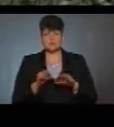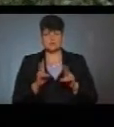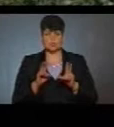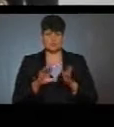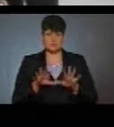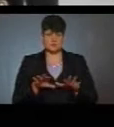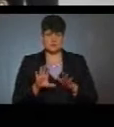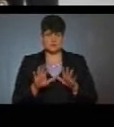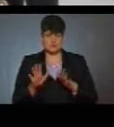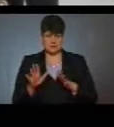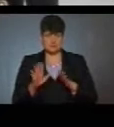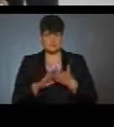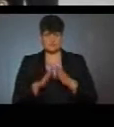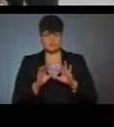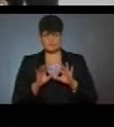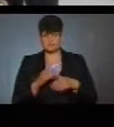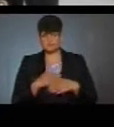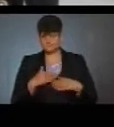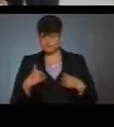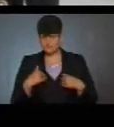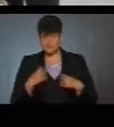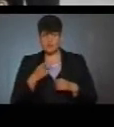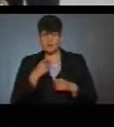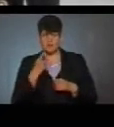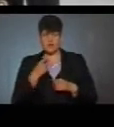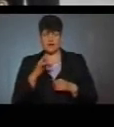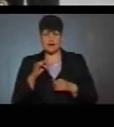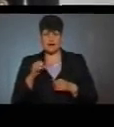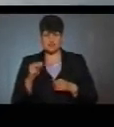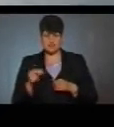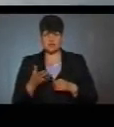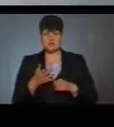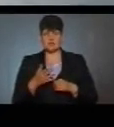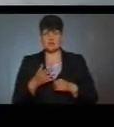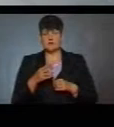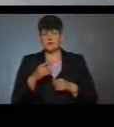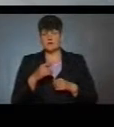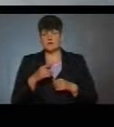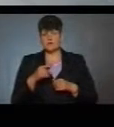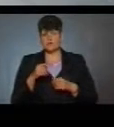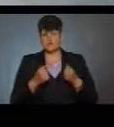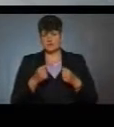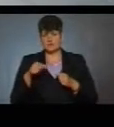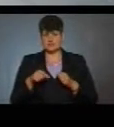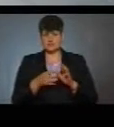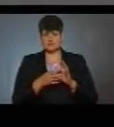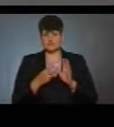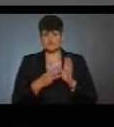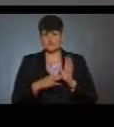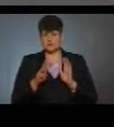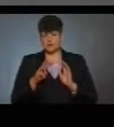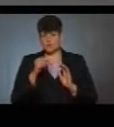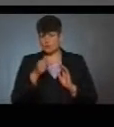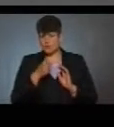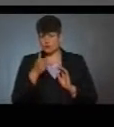місці події, ситуацію не коментували. За словами речника патрульної поліції області Катерини Басалиги, водій 1982 року народження